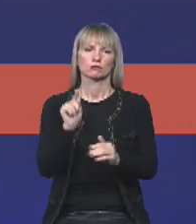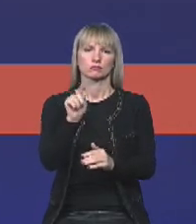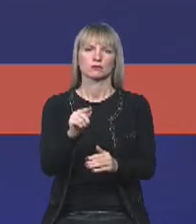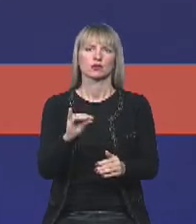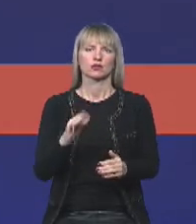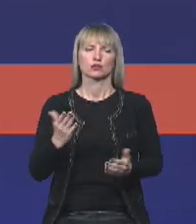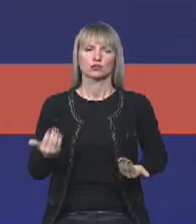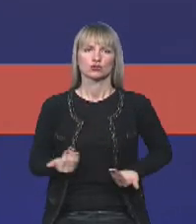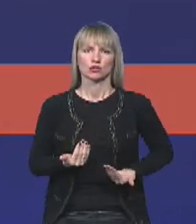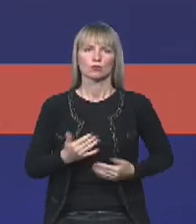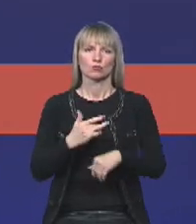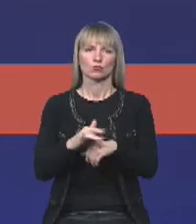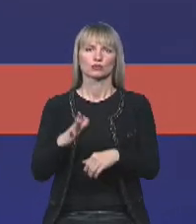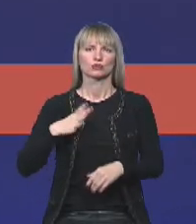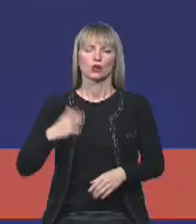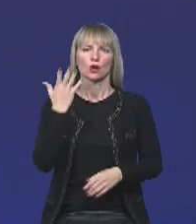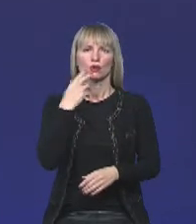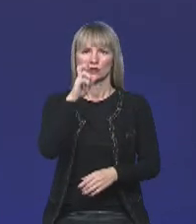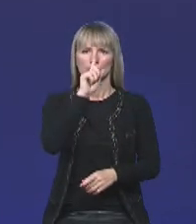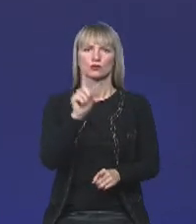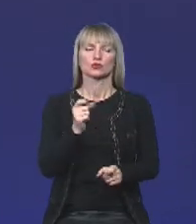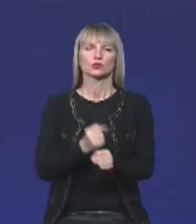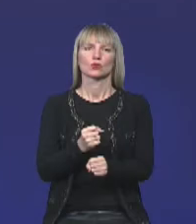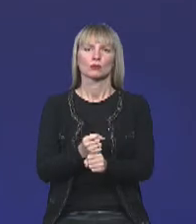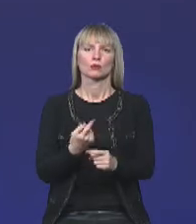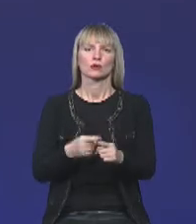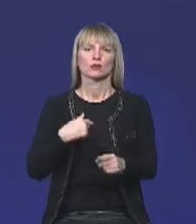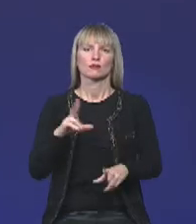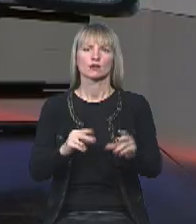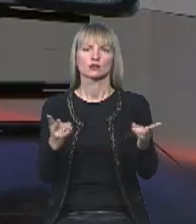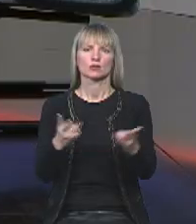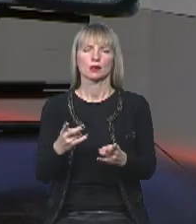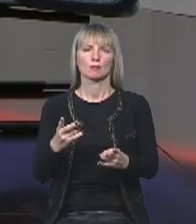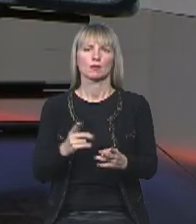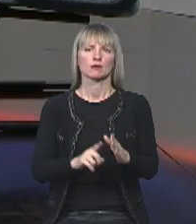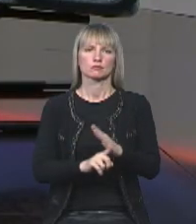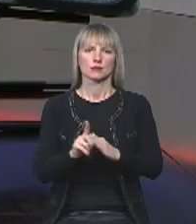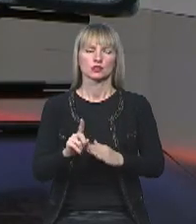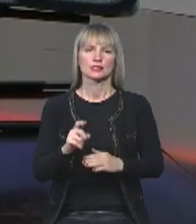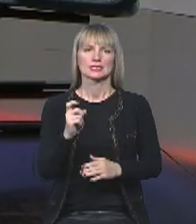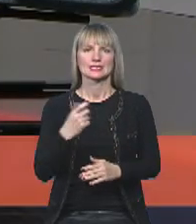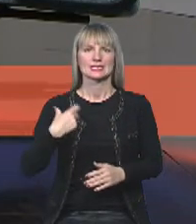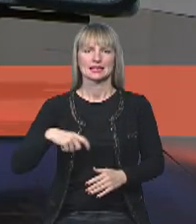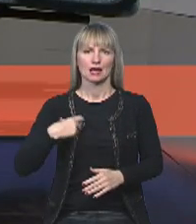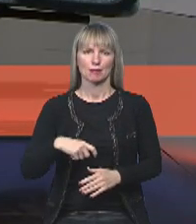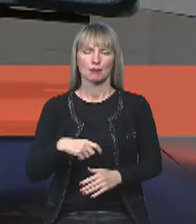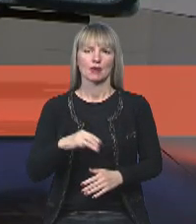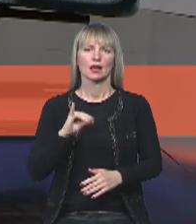будемо сидіти в смітті і чекати, поки держава щось зробить. Тому я вважаю, що починати треба перш за все з себе